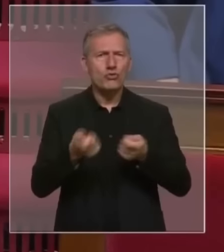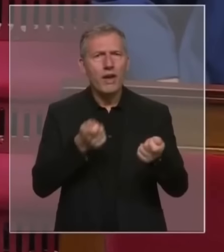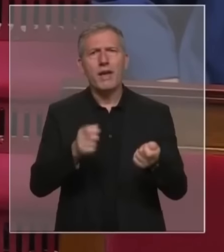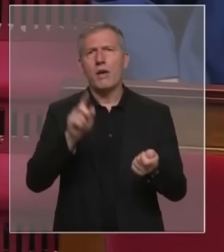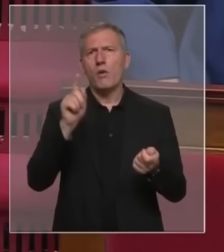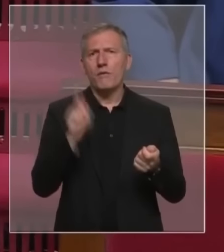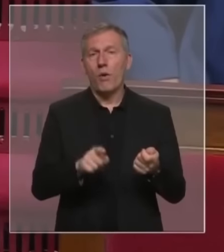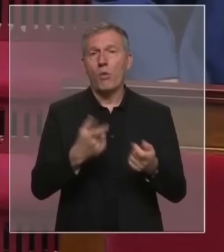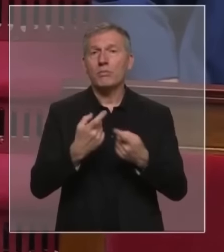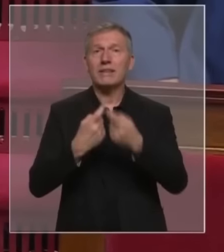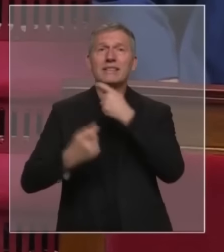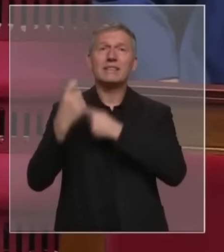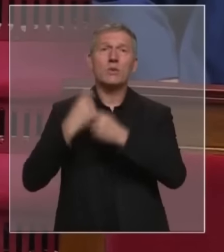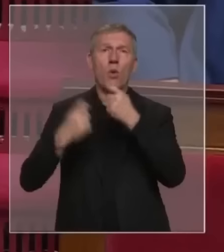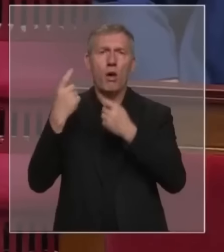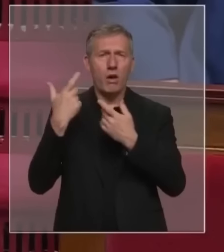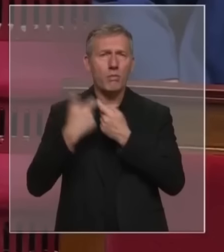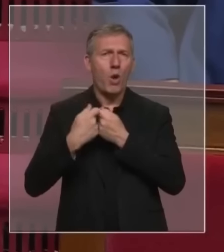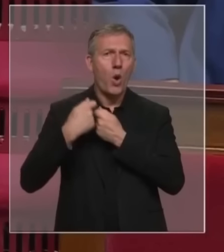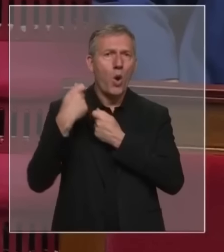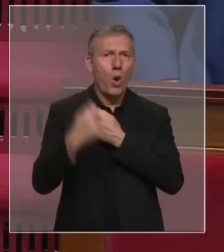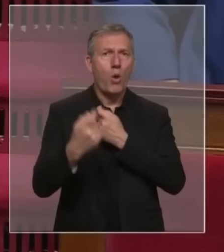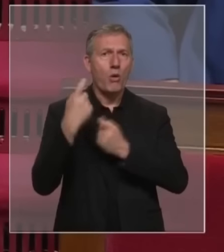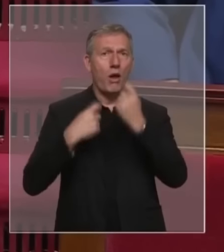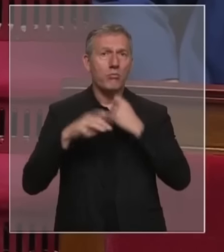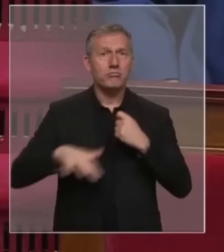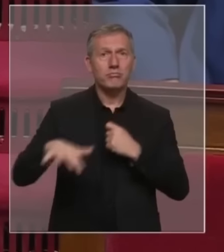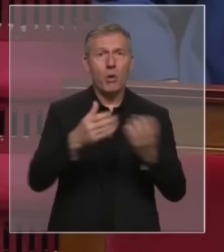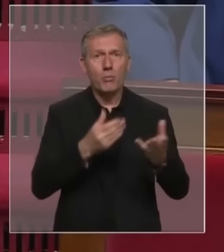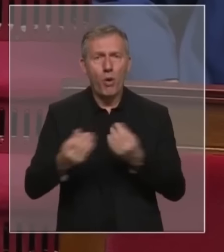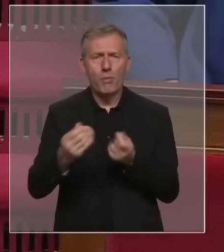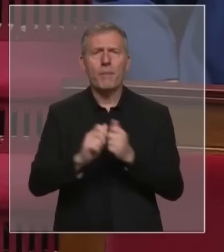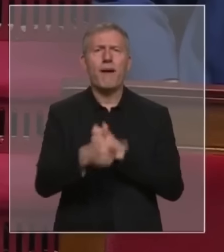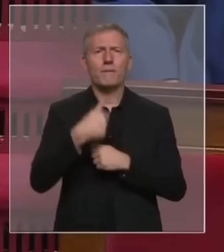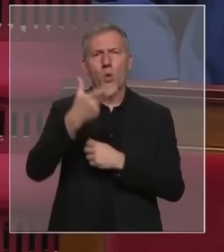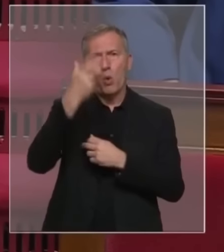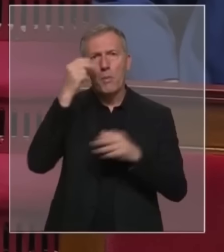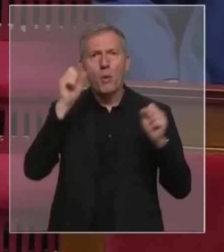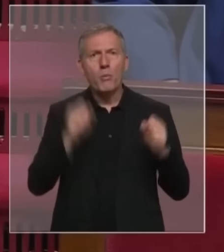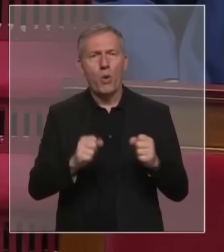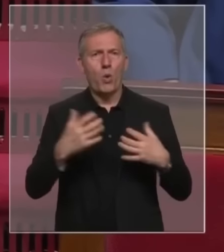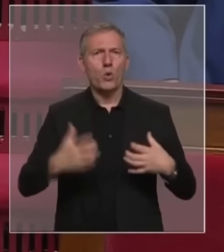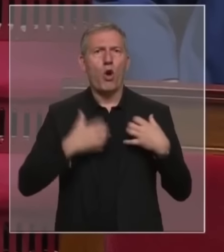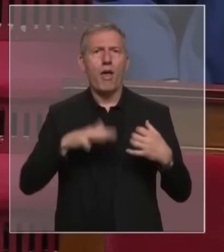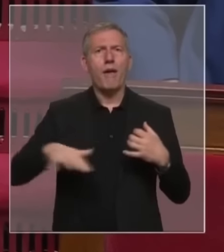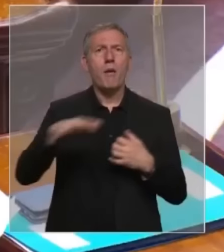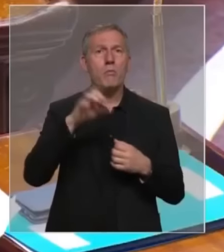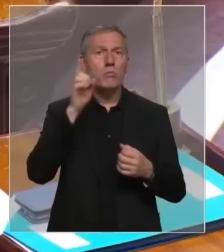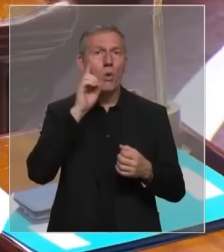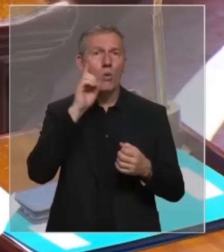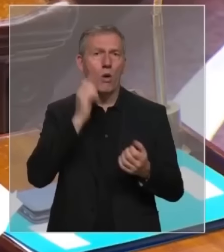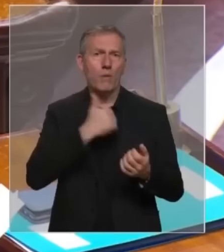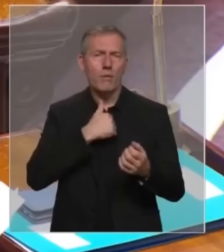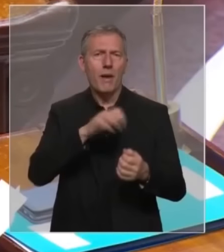maîtriser l'histoire longue des peuples océaniens pour comprendre la colère qui grande dans kanaki c'est ce que j'ai